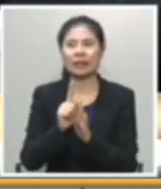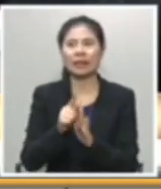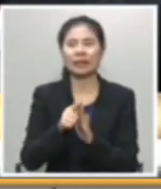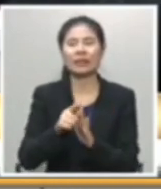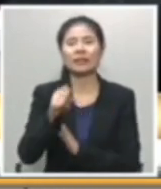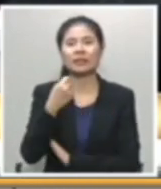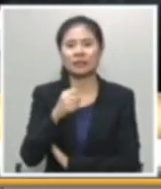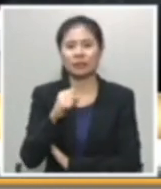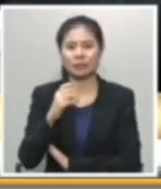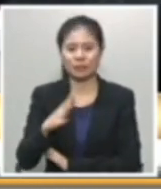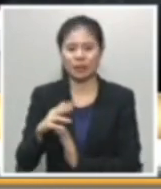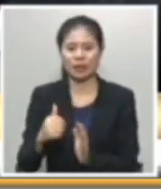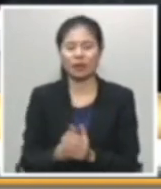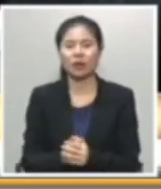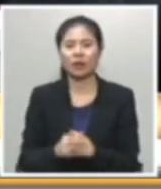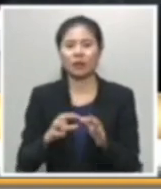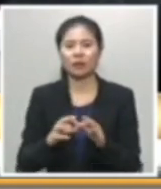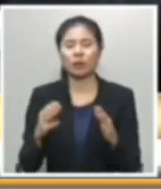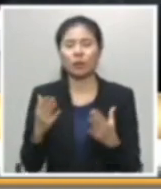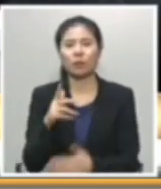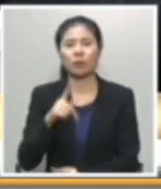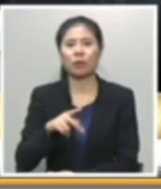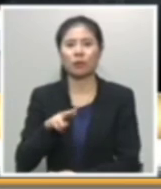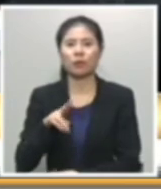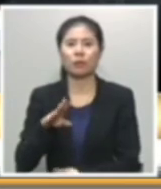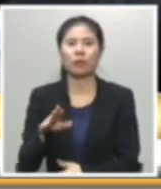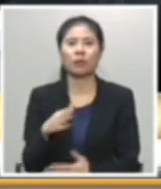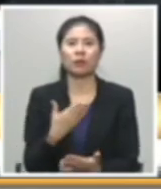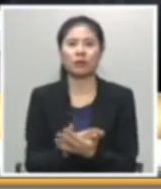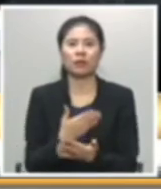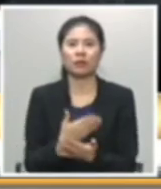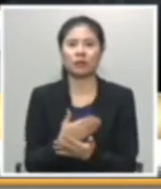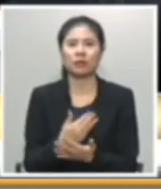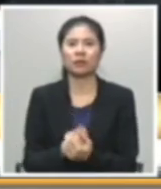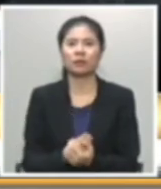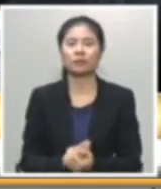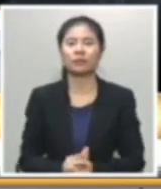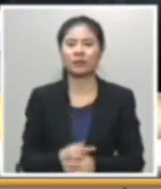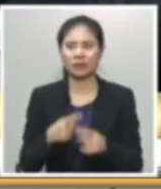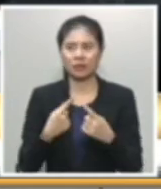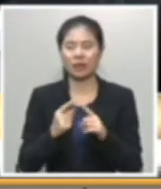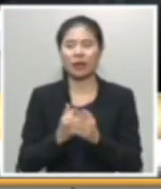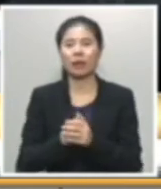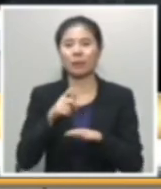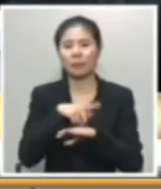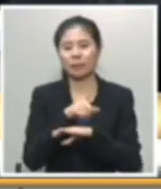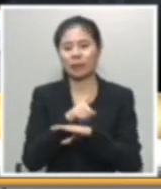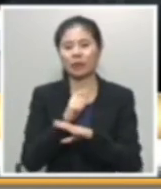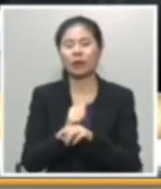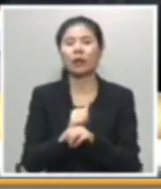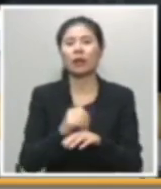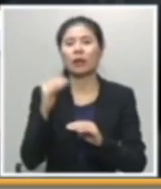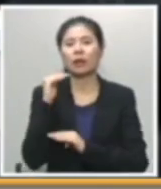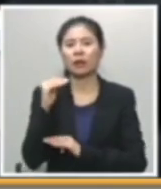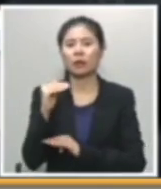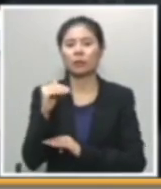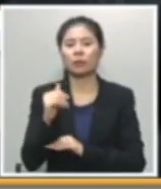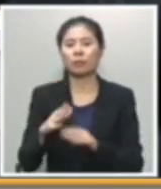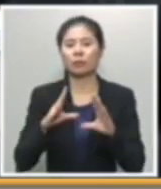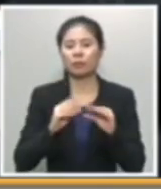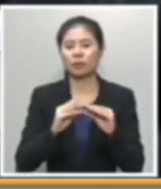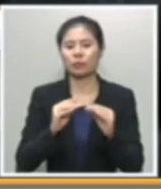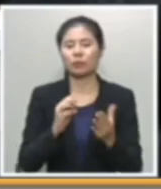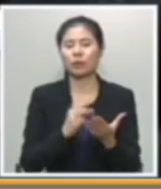งกับเรื่องที่เราพิจารณาคือเรื่องพระราชบัญญัติงบประมาณตามที่ท่านประธานได้กล่าวไปอยากให้ท่านประธานได้ควบคุมการประชุมให้อยู่ในระเบียบวาระด้วยครับขอบคุณ